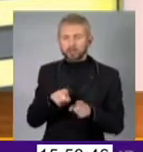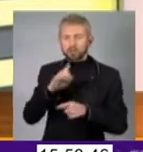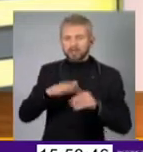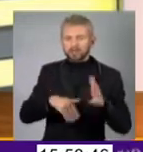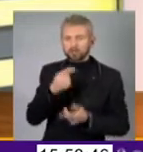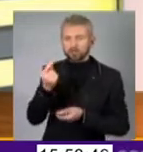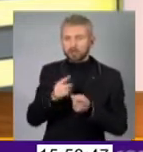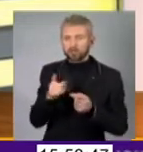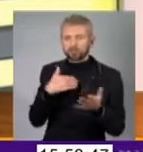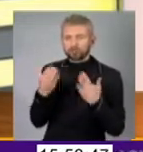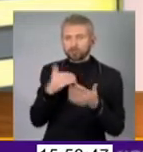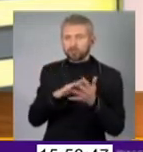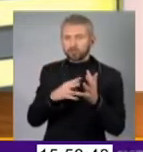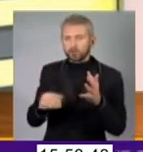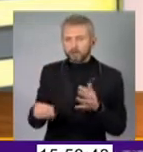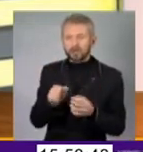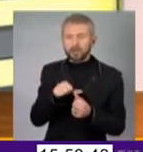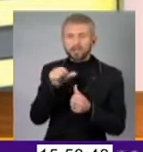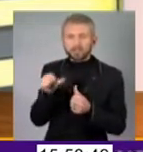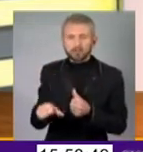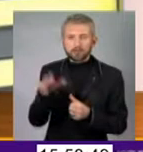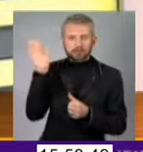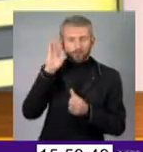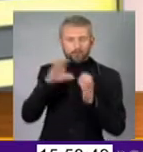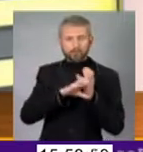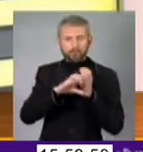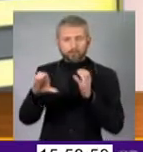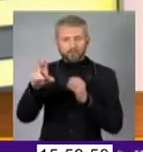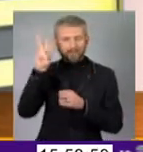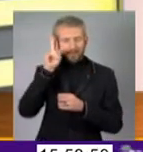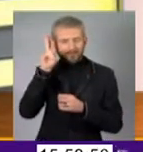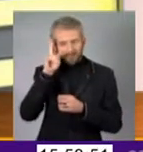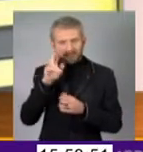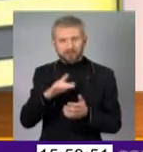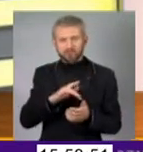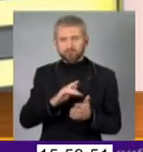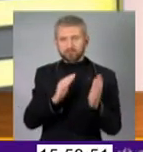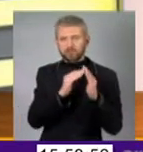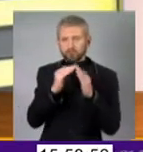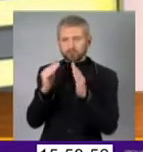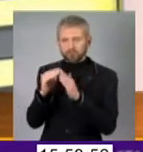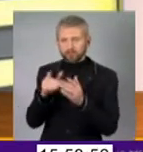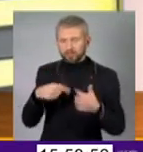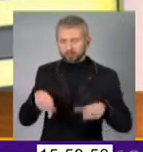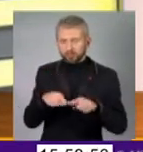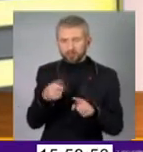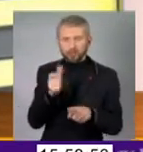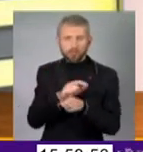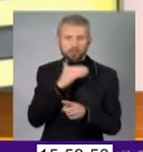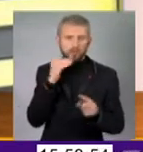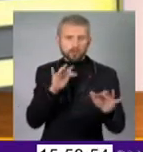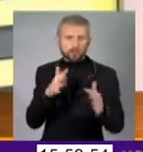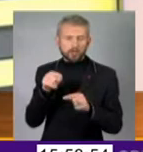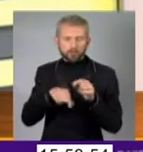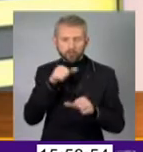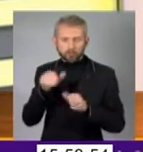нюанси, які стосуються Виноградаря, а саме водопровід та каналізація у приватному секторі. Досить багато ситуацій цього